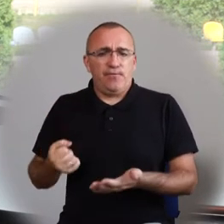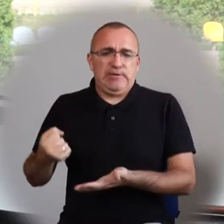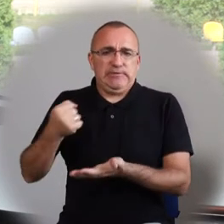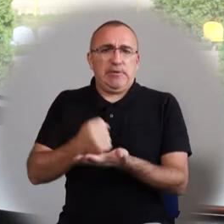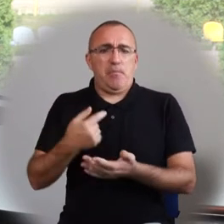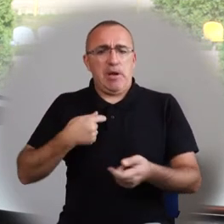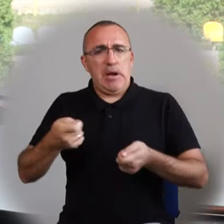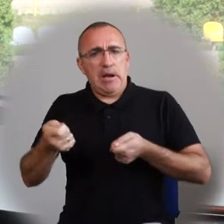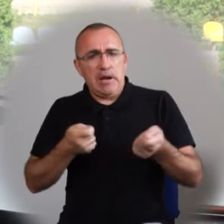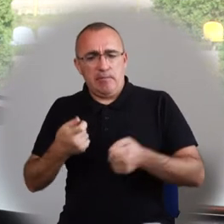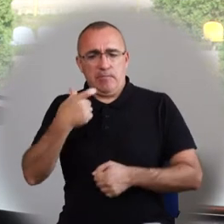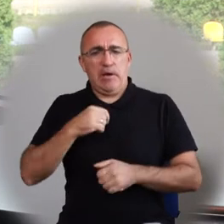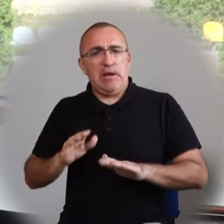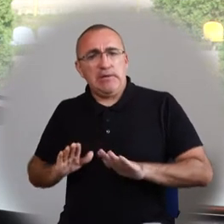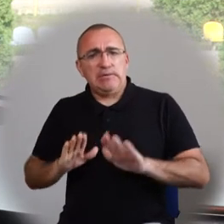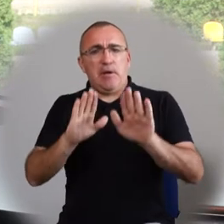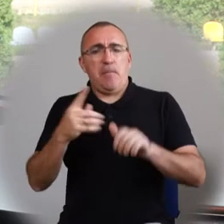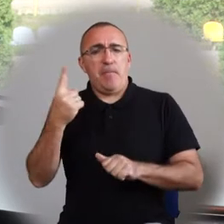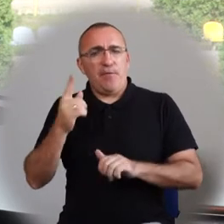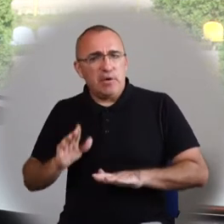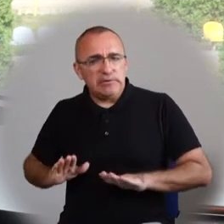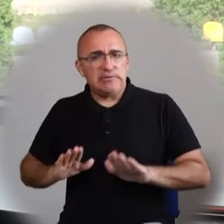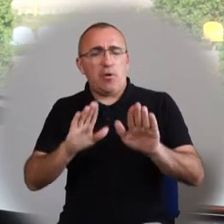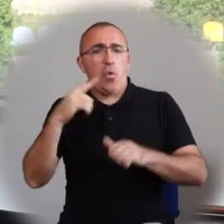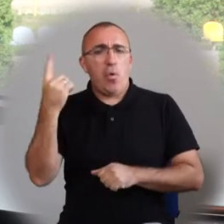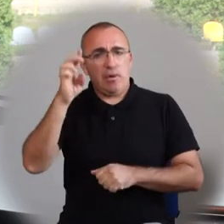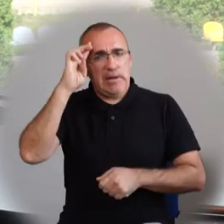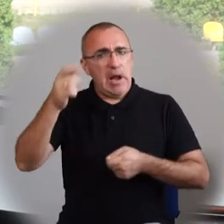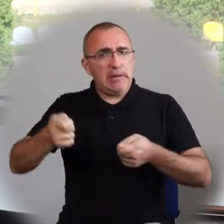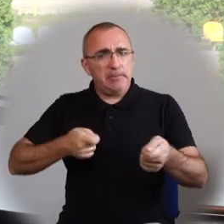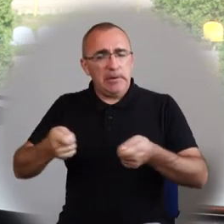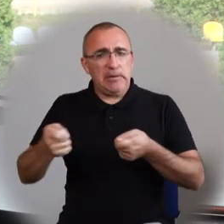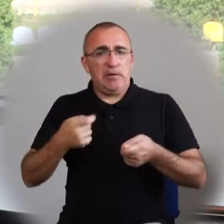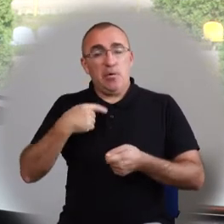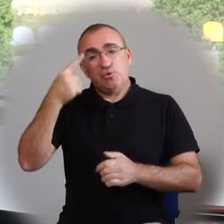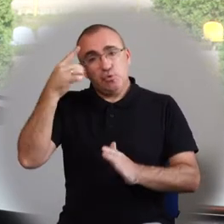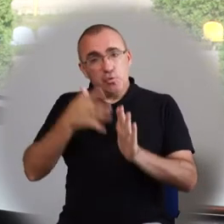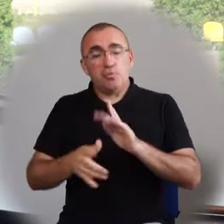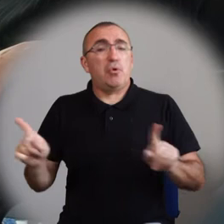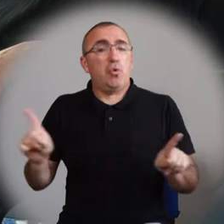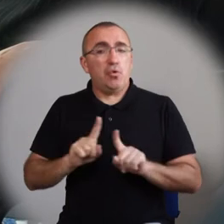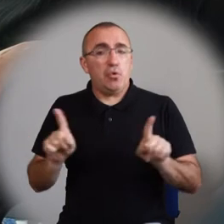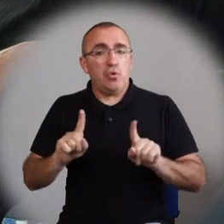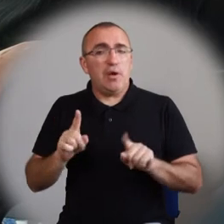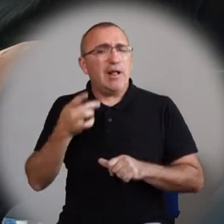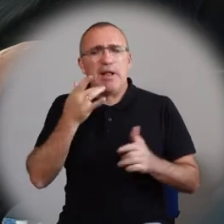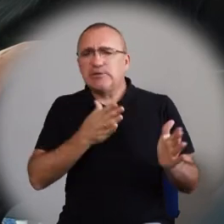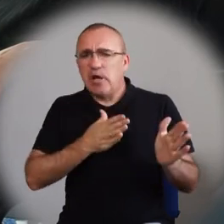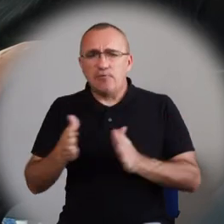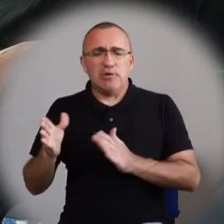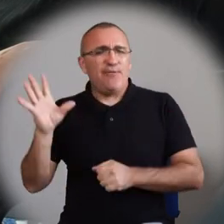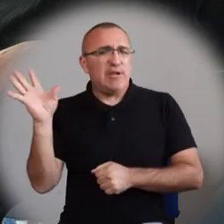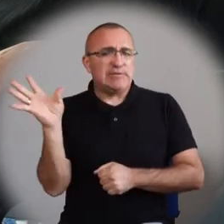становленні мене як керівника, як заступника, потім першого заступника голови обласної державної адміністрації. Зрозуміло, що не